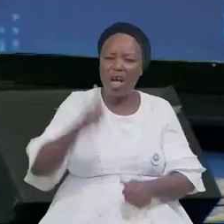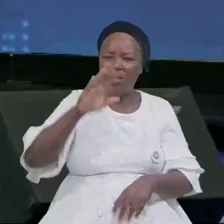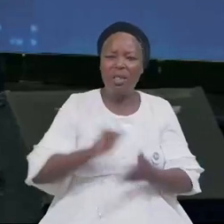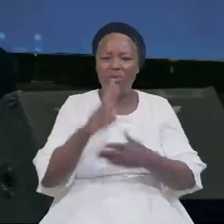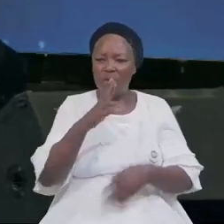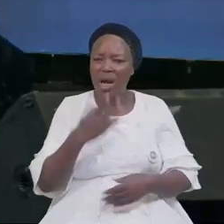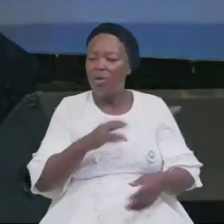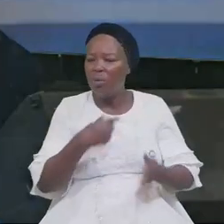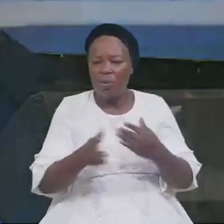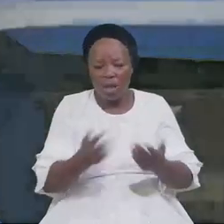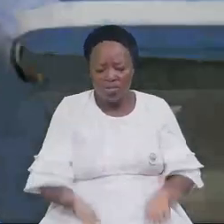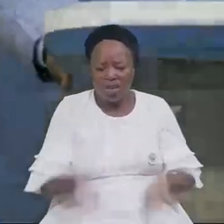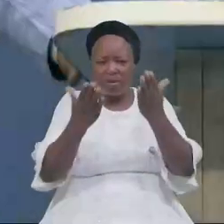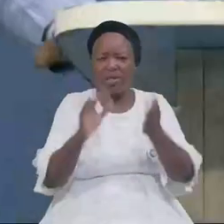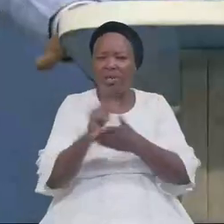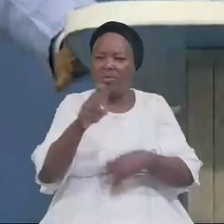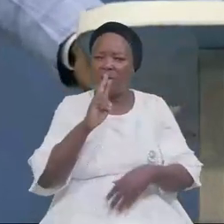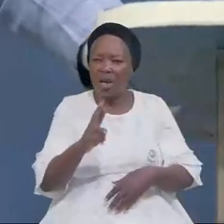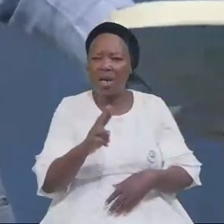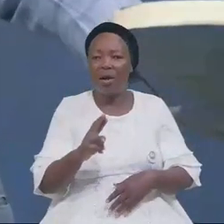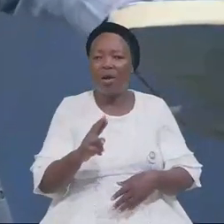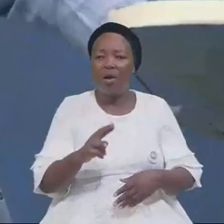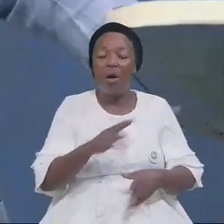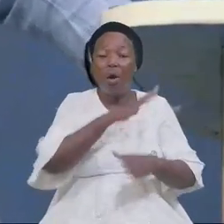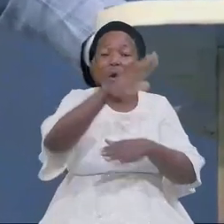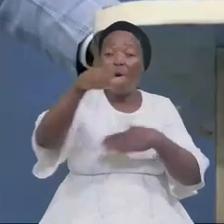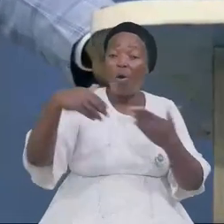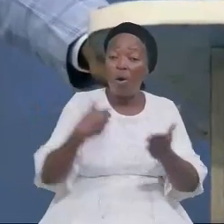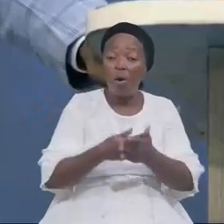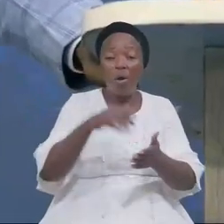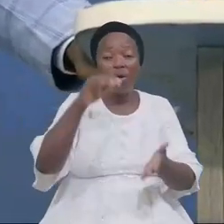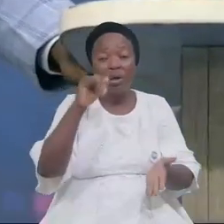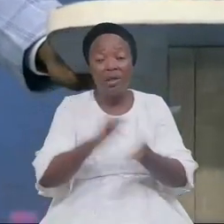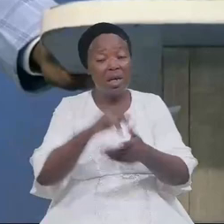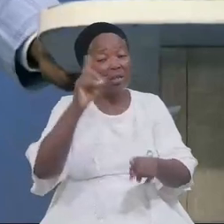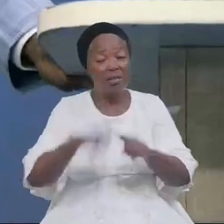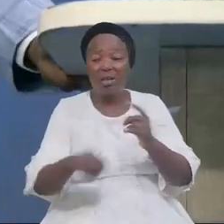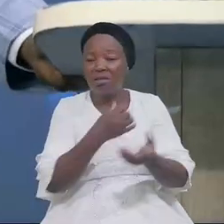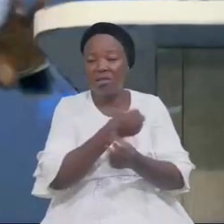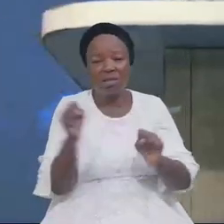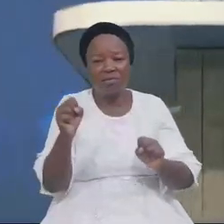aussi grandiose que vous soyez, alors cela ne peut pas sauver.